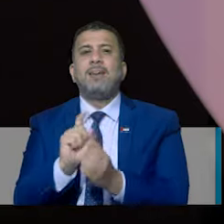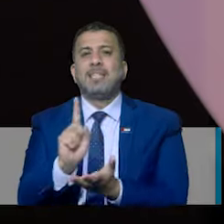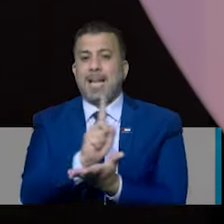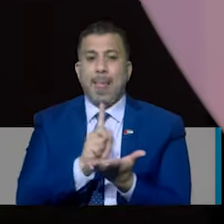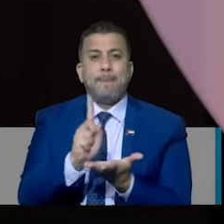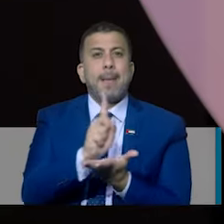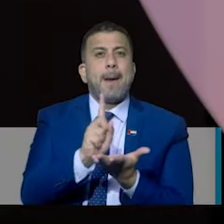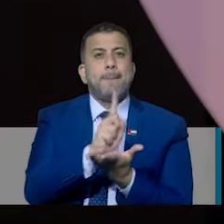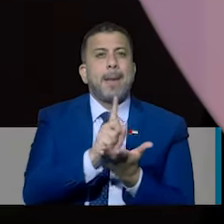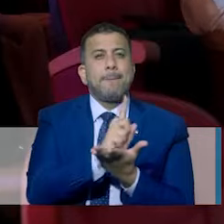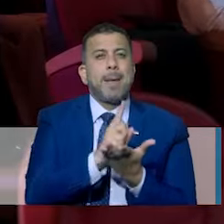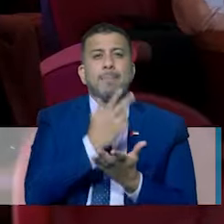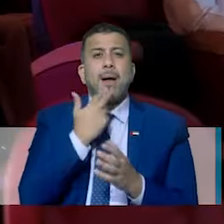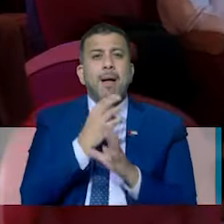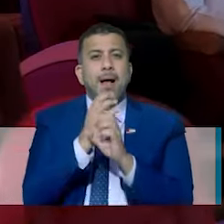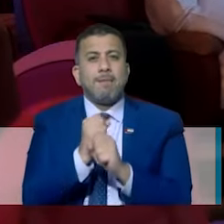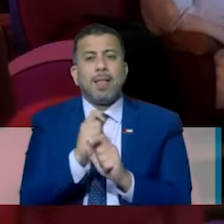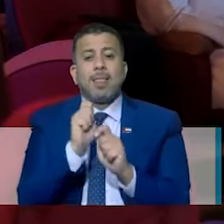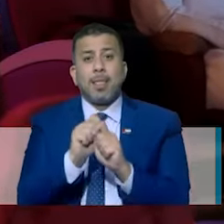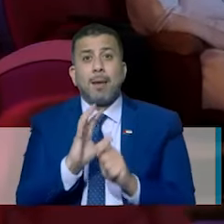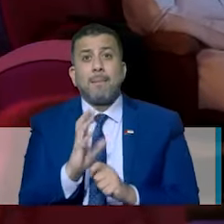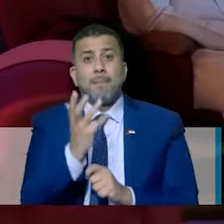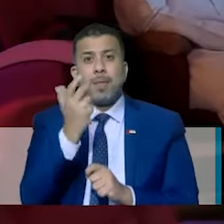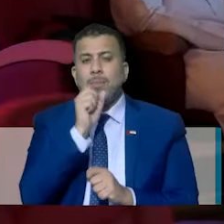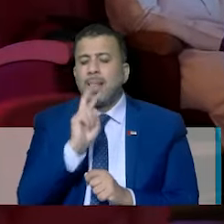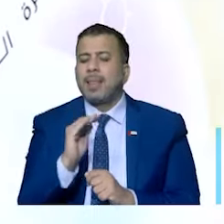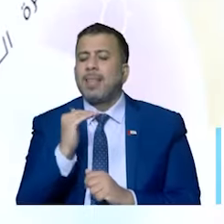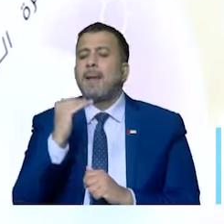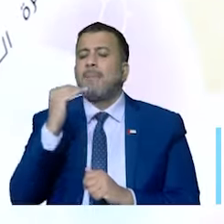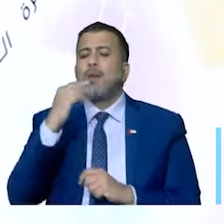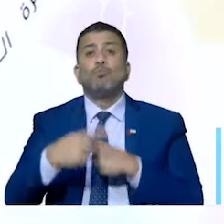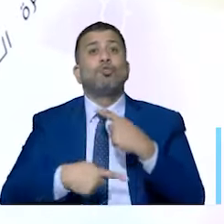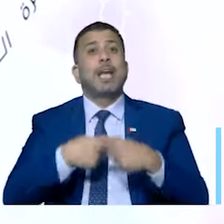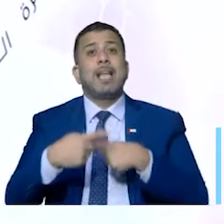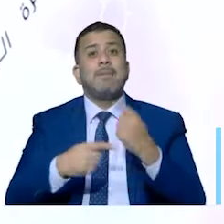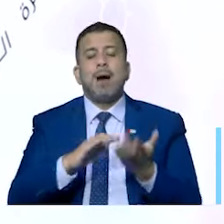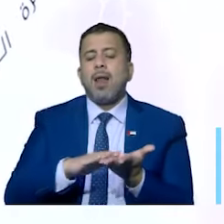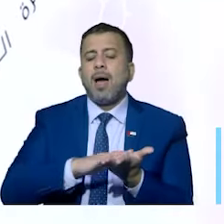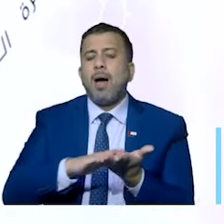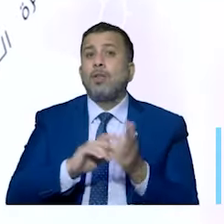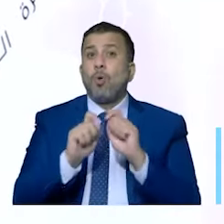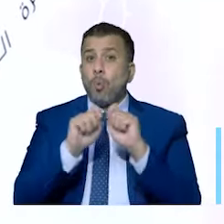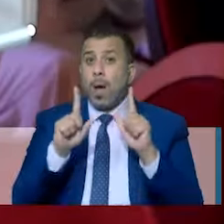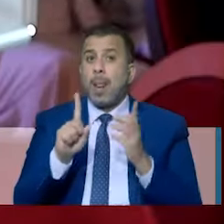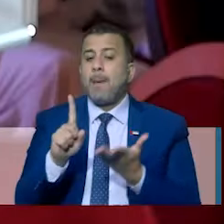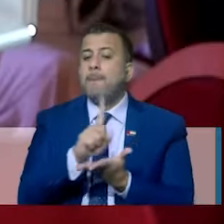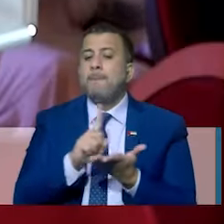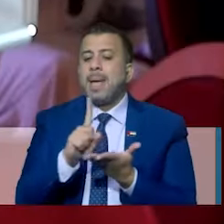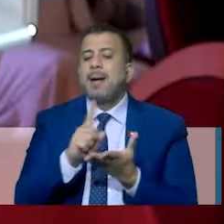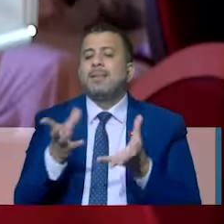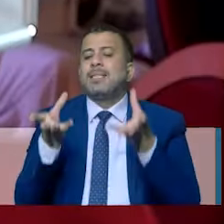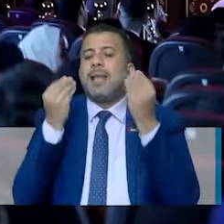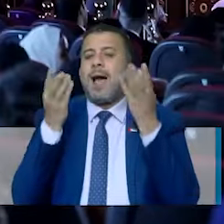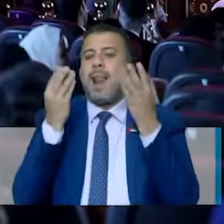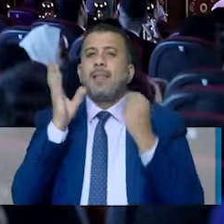البيئه لتحقيق وتمكين مقومات التنميه المستدامه على ارض الواقع في البيئات التعليميه